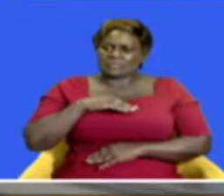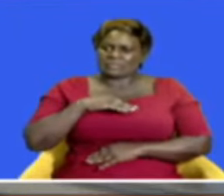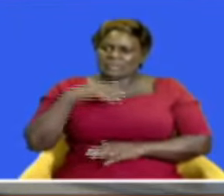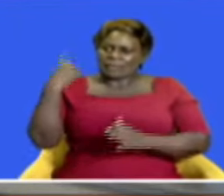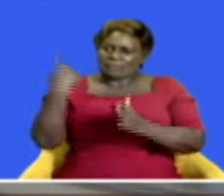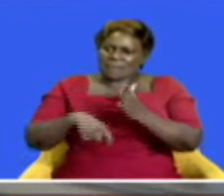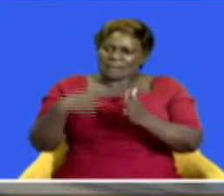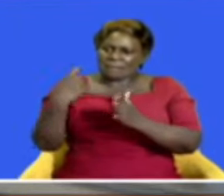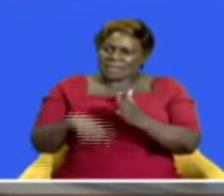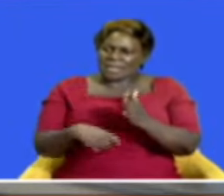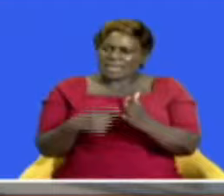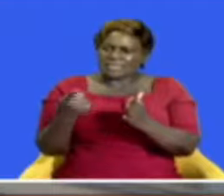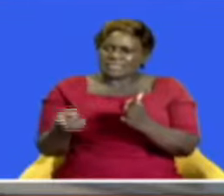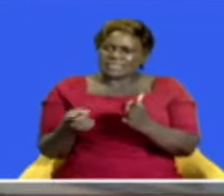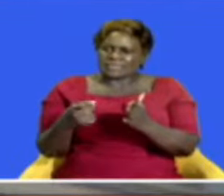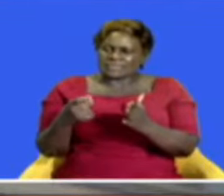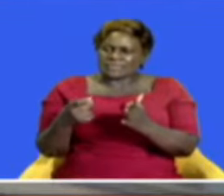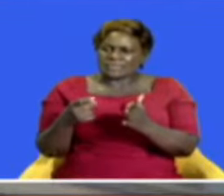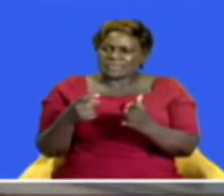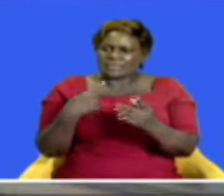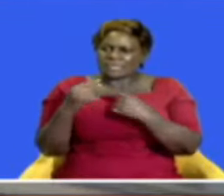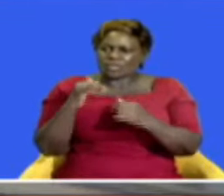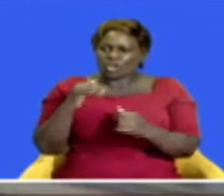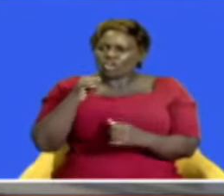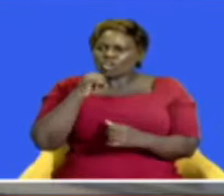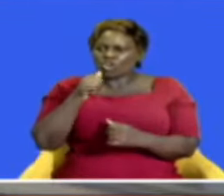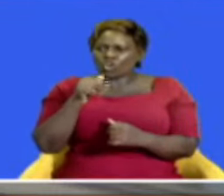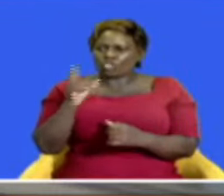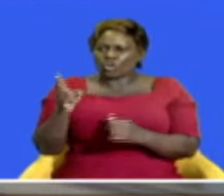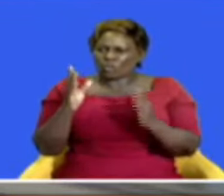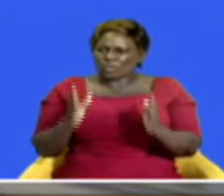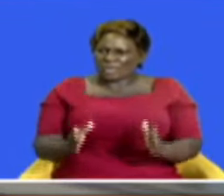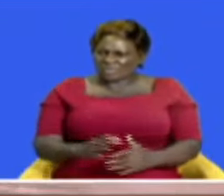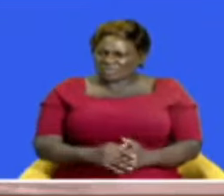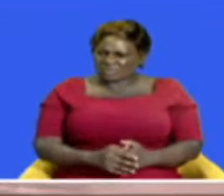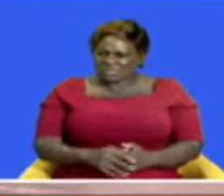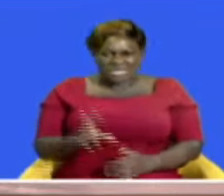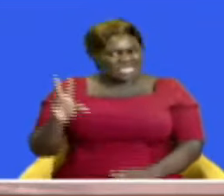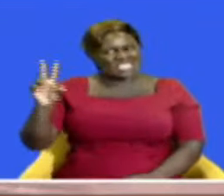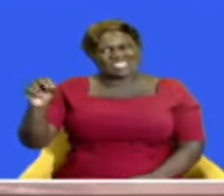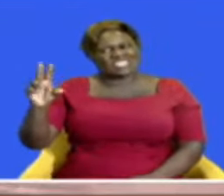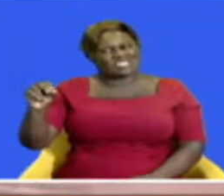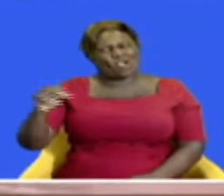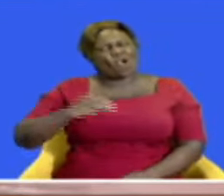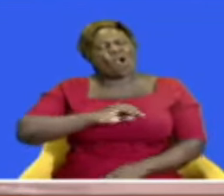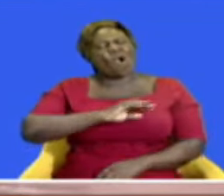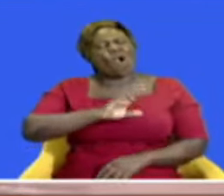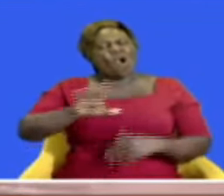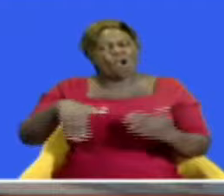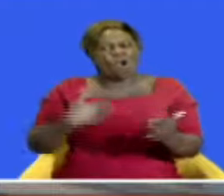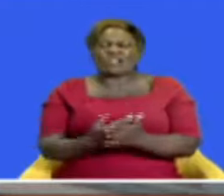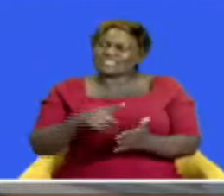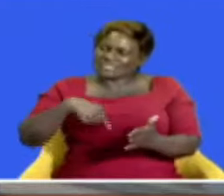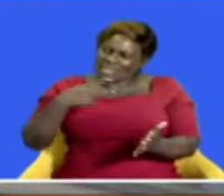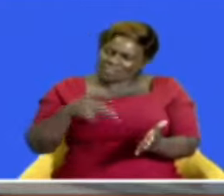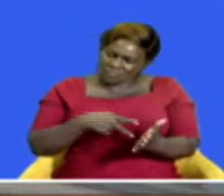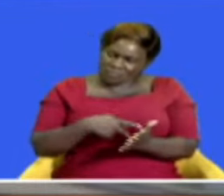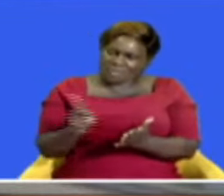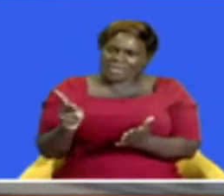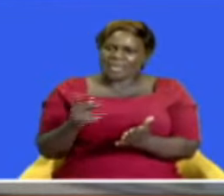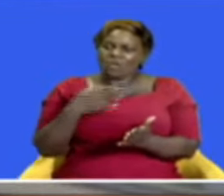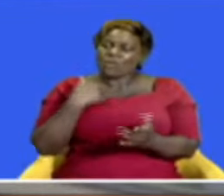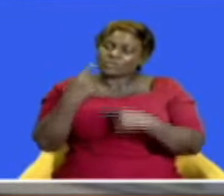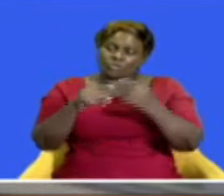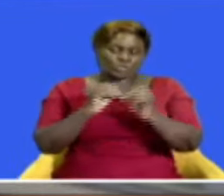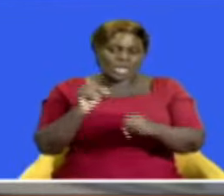tax itakuwa kwa telecoms na wala sio mwananchi wa kawaida. Ni kweli hapana? Ni sisi wenyewe ndio tutalipa. Tungependa